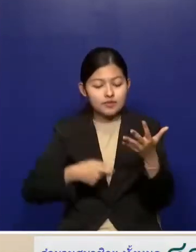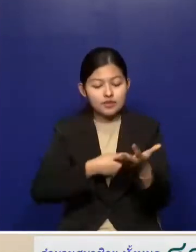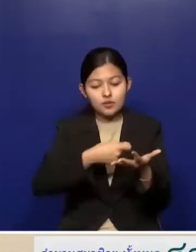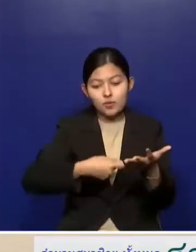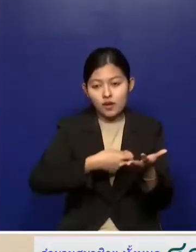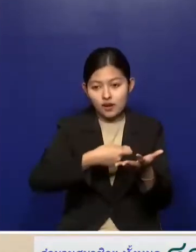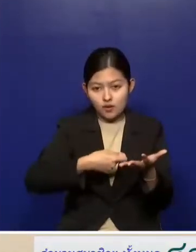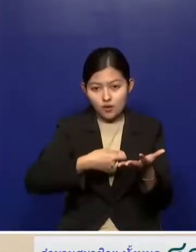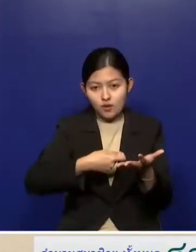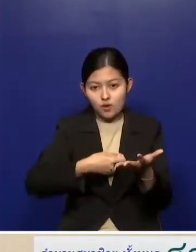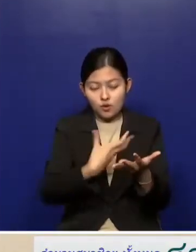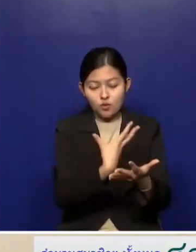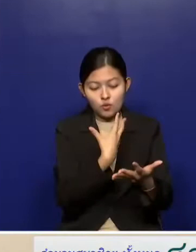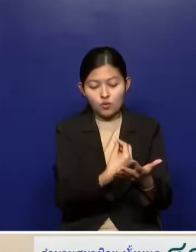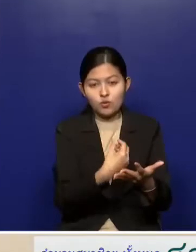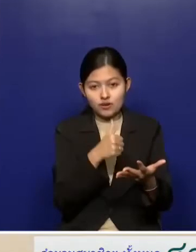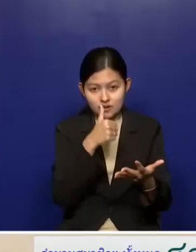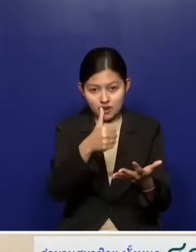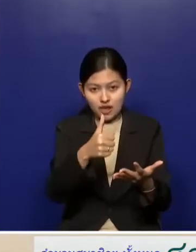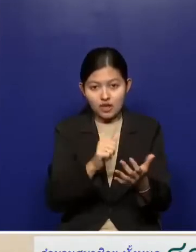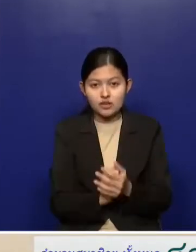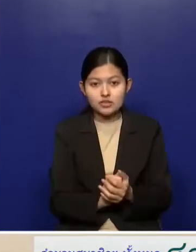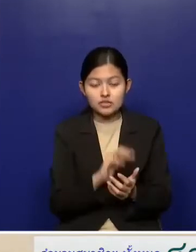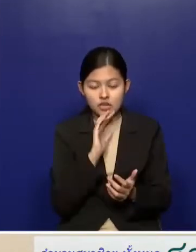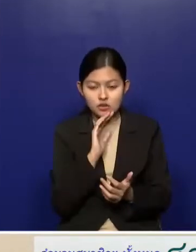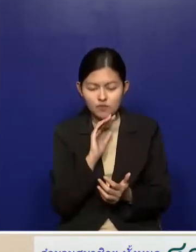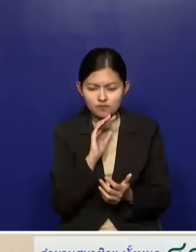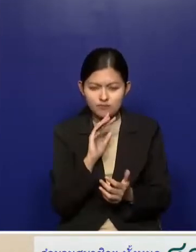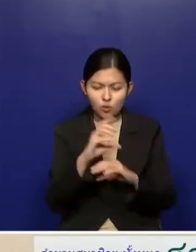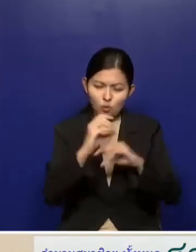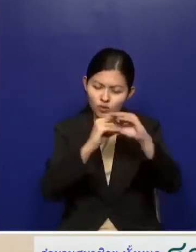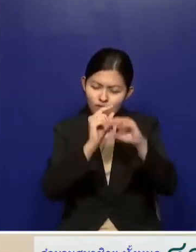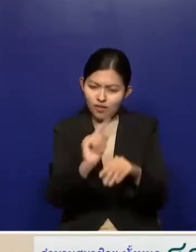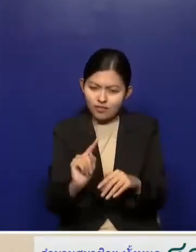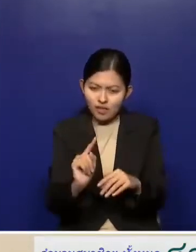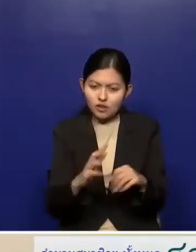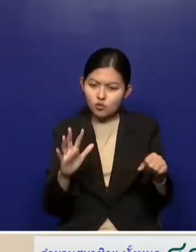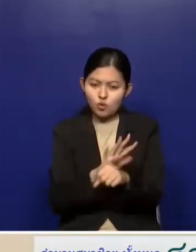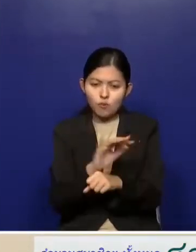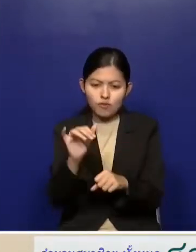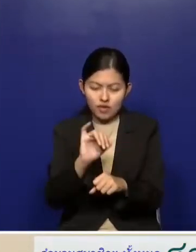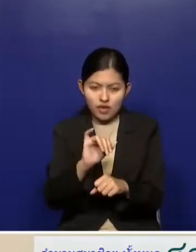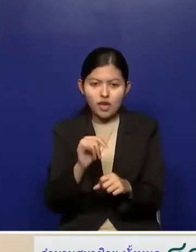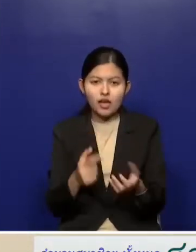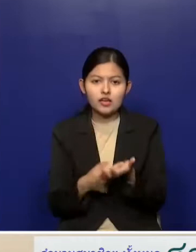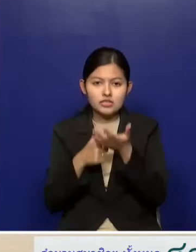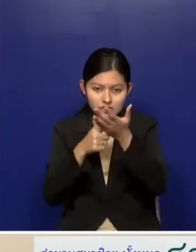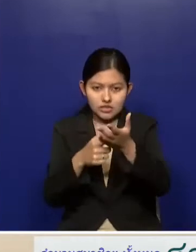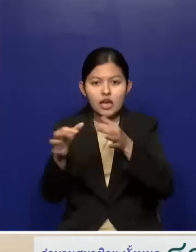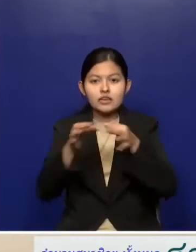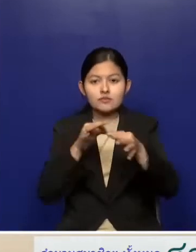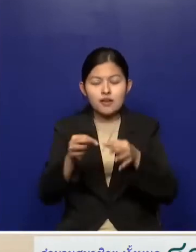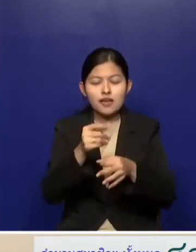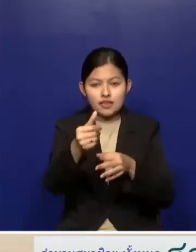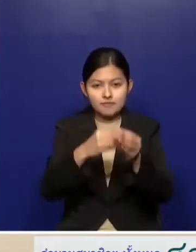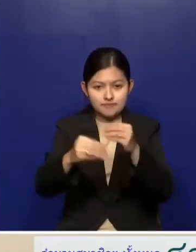านสามารถทจะดานโดได้แต่ว่ถายัมีข้อมูลโครงการใดที่ยัไม่ครบทั่วท่สามารถใหขอมเพิมเติมมาได